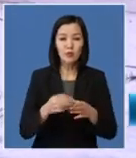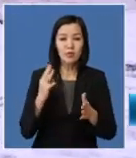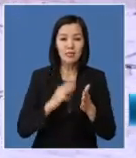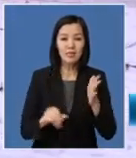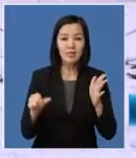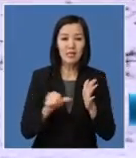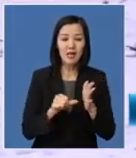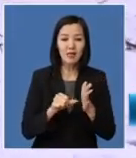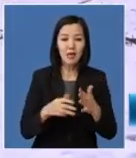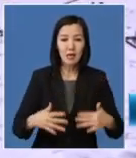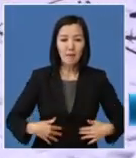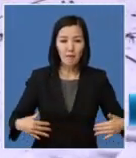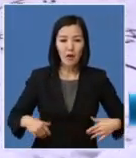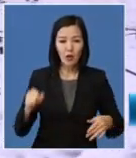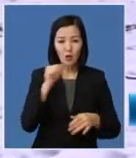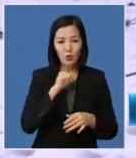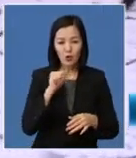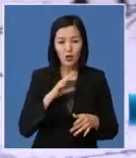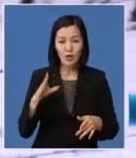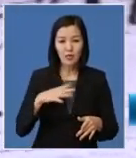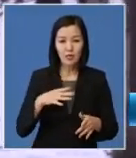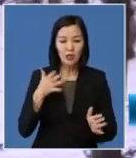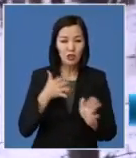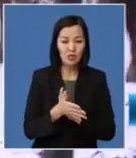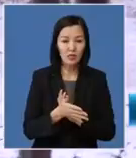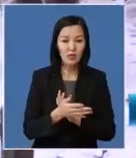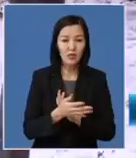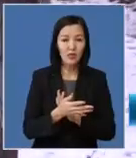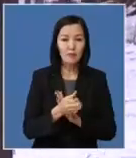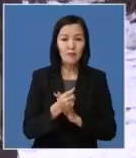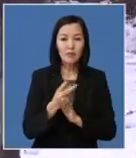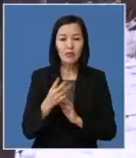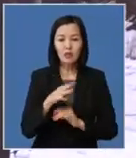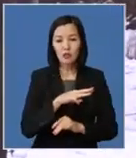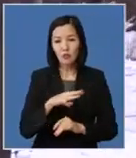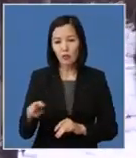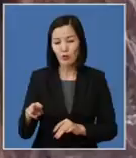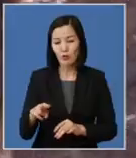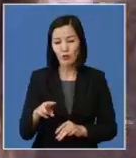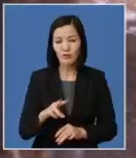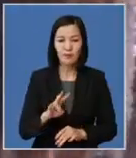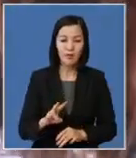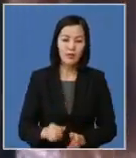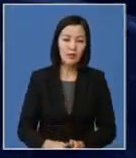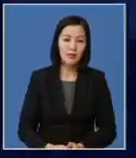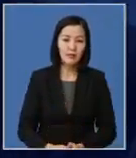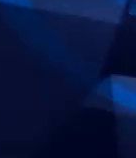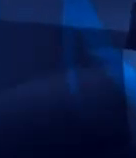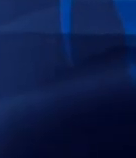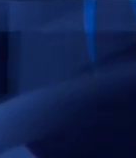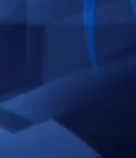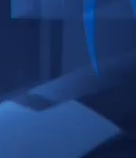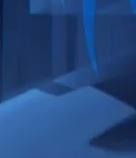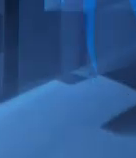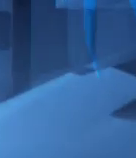ұрлағаны анықталған. Барымташылардың ауылдастарына келтірген шығын көлемі бірнеше миллион теңгеге бағаланып отыр. Шыңғыс Қалден,